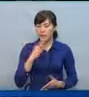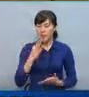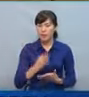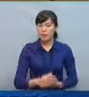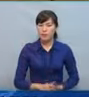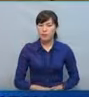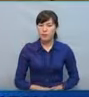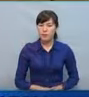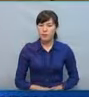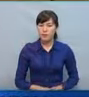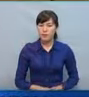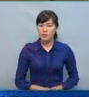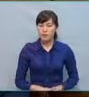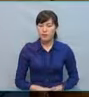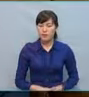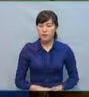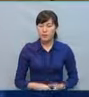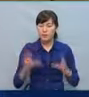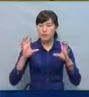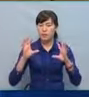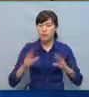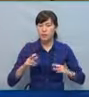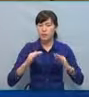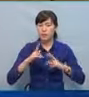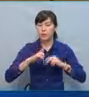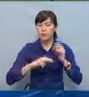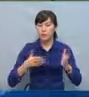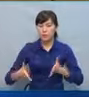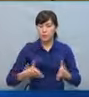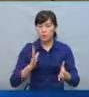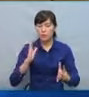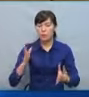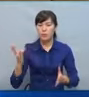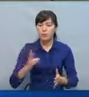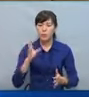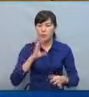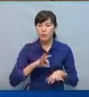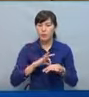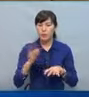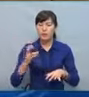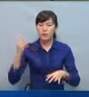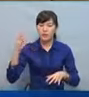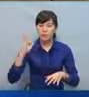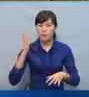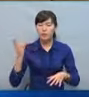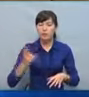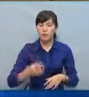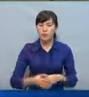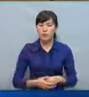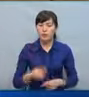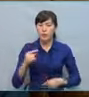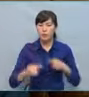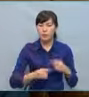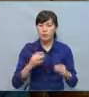заң бойынша үй соғу үшін бірінші жерде жол жүргізілу керек, су жүргізілу керек, свет жүргізілу керек, содан кейін ғана